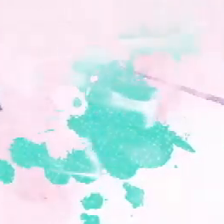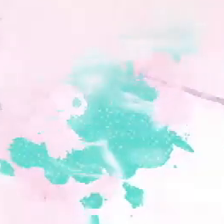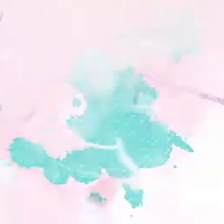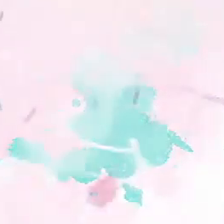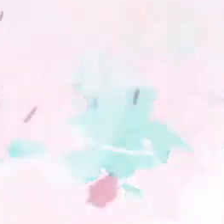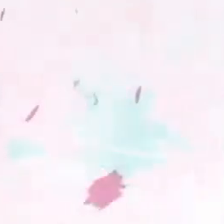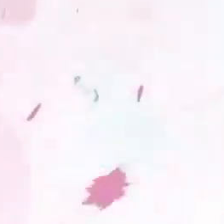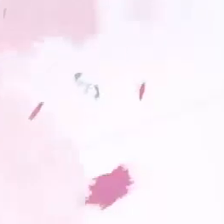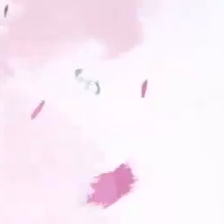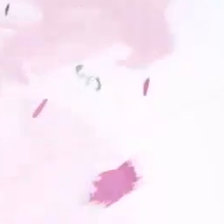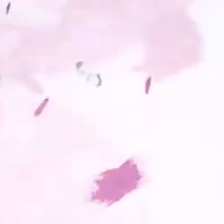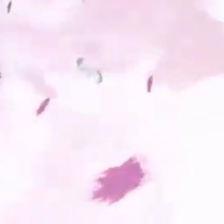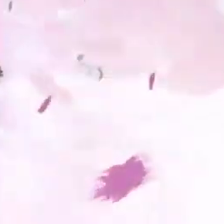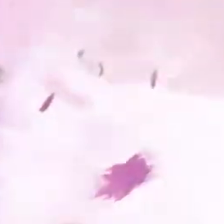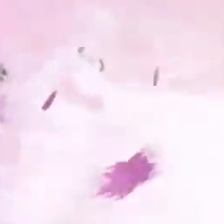Valley Kuala Kubu Baru.